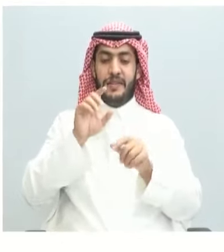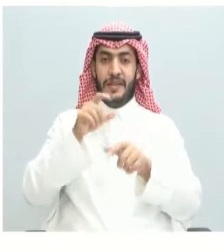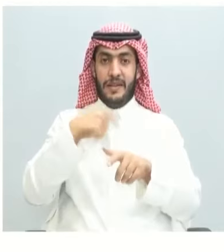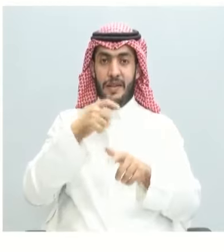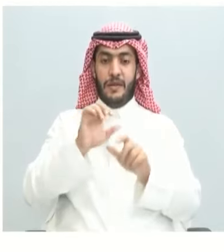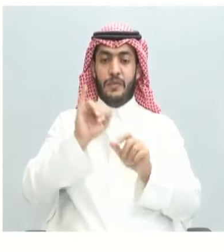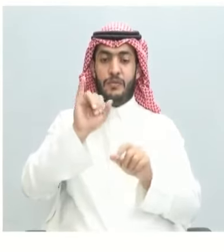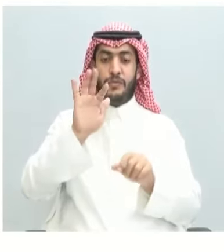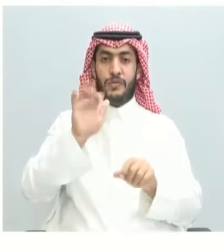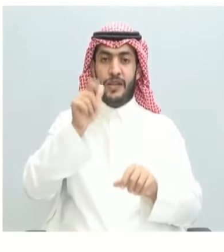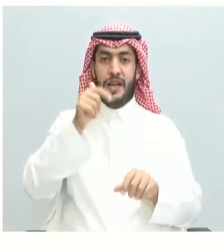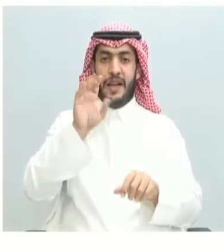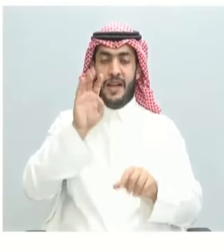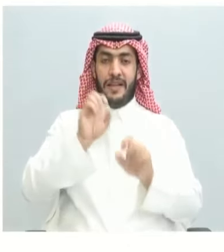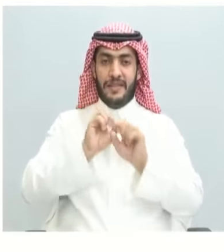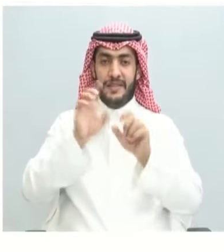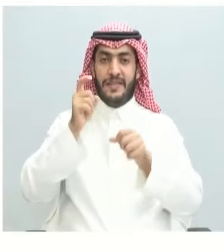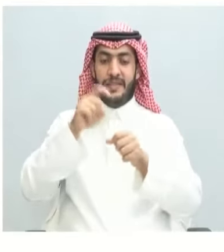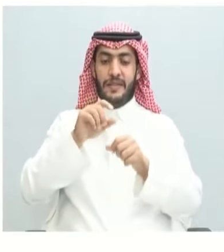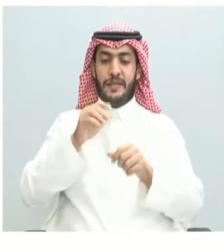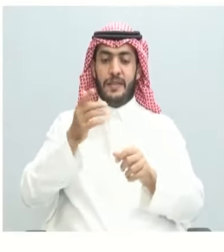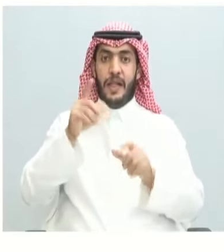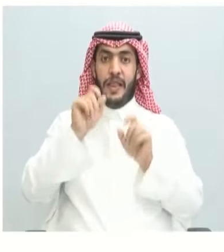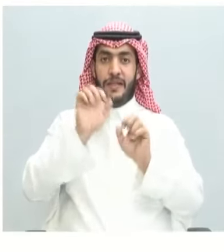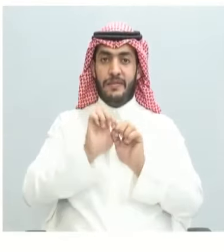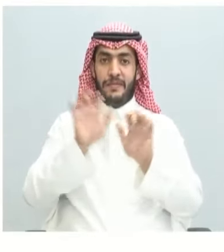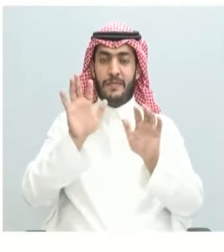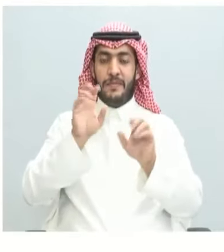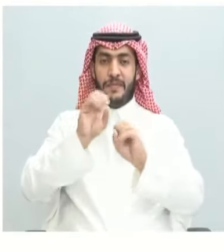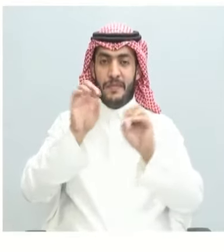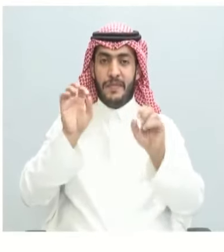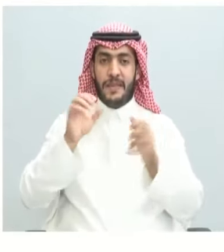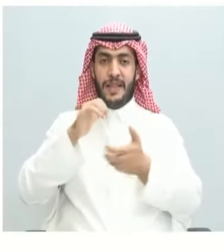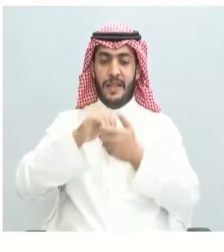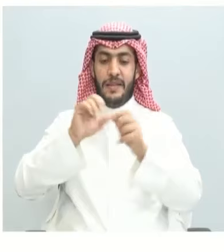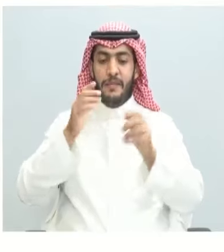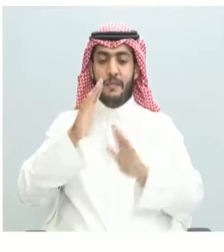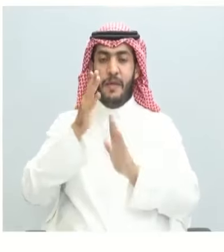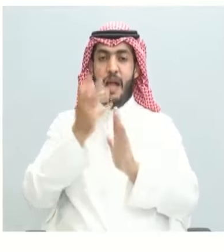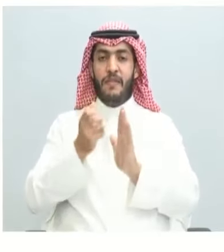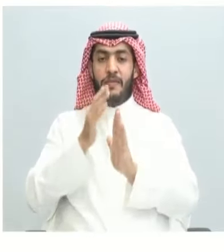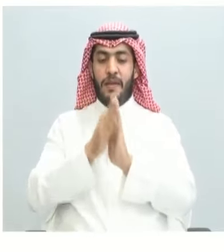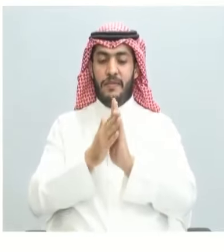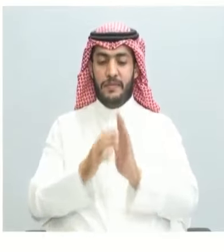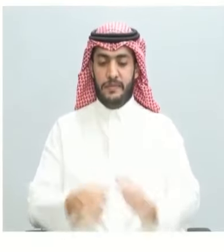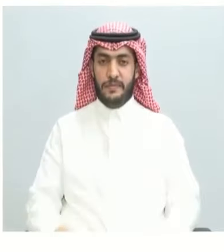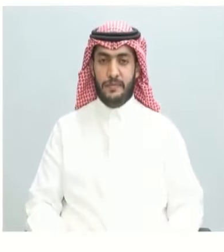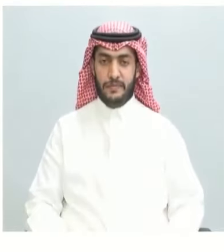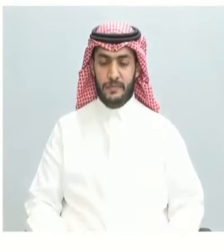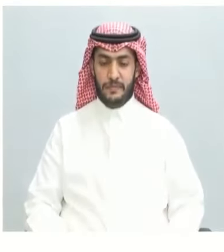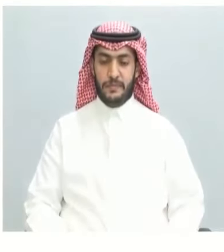اختيار خدمه تحميل الفيديو ورفعه على الانترنت او نستطيع حفظ الفيديو كملف في جهاز